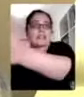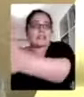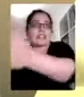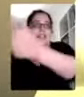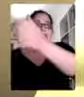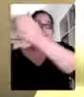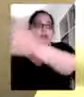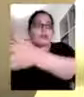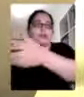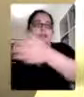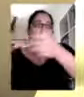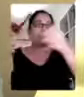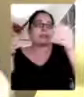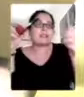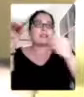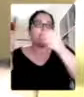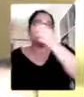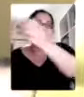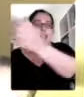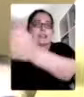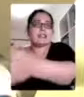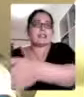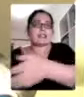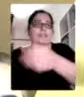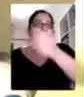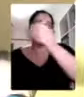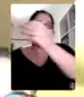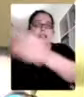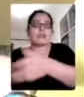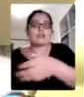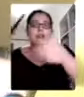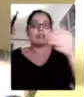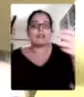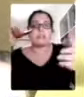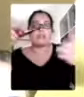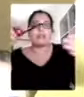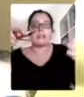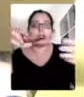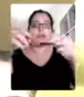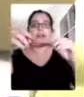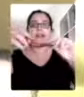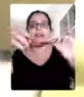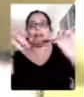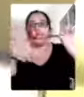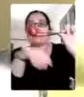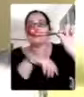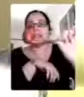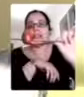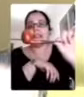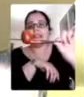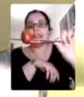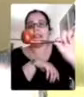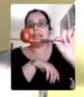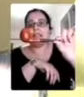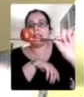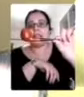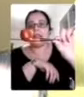Bu seçilen kökün kendisiyle de alakalı, işte fiyata da yansıyor, o da var, bu da var, şu da var. Yani